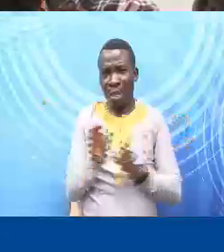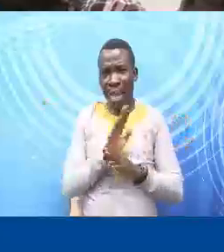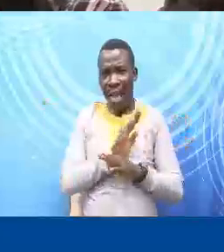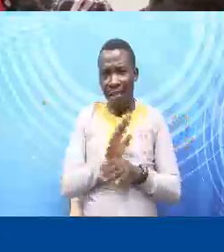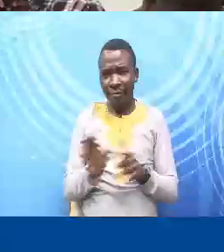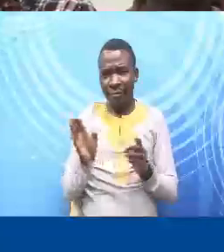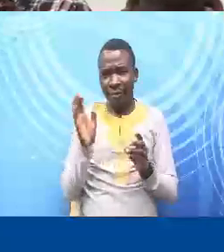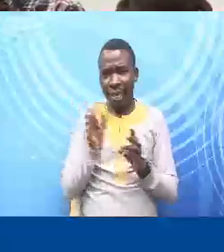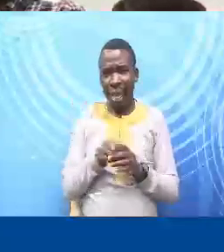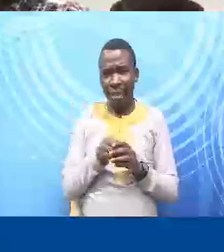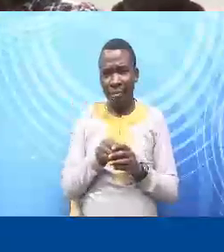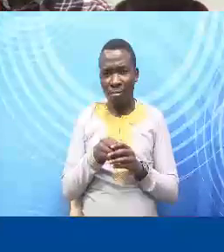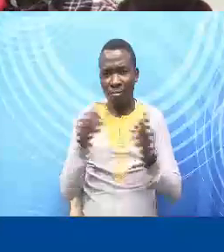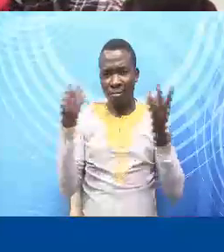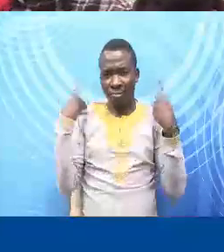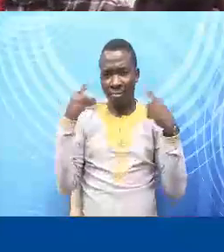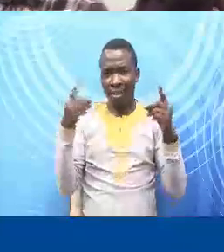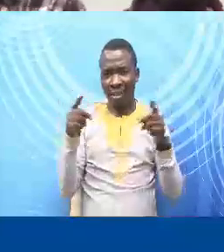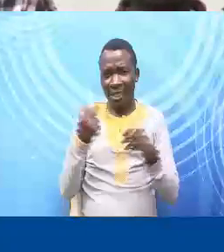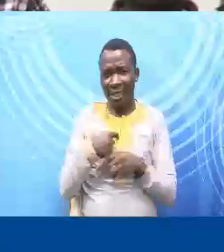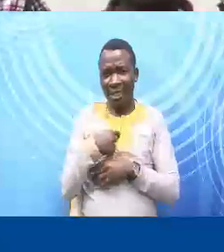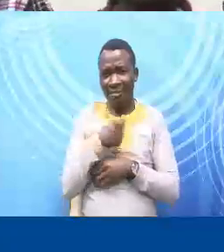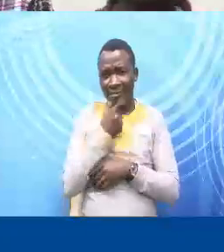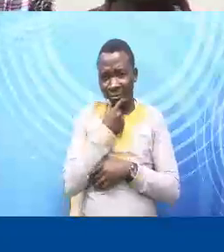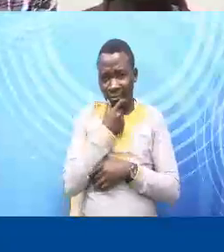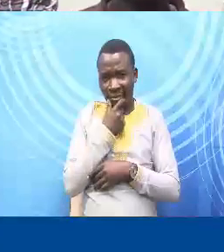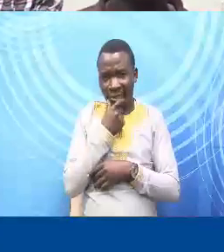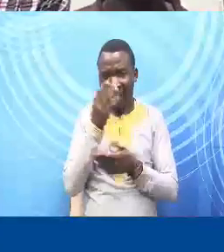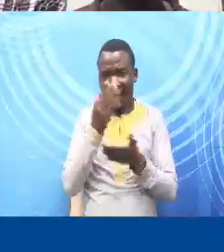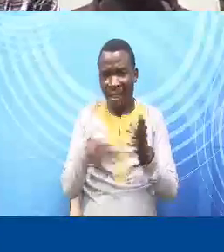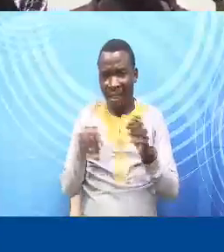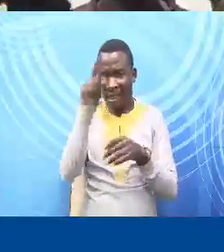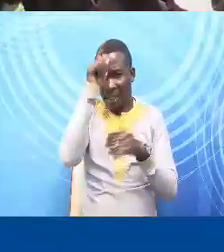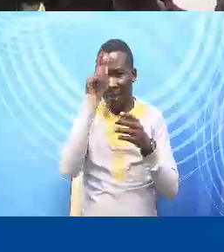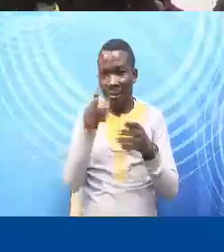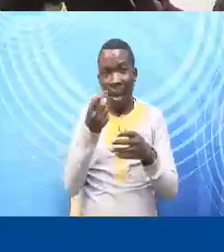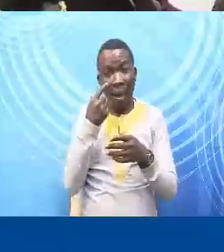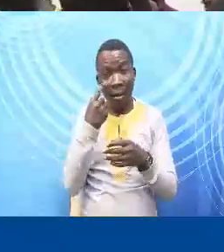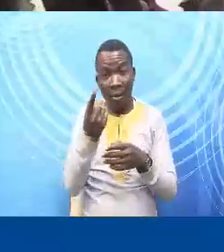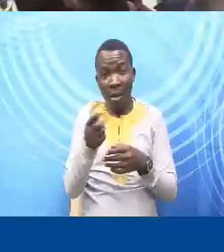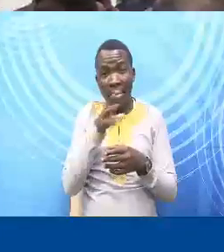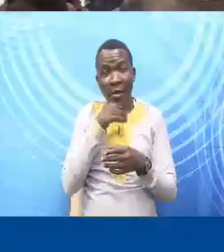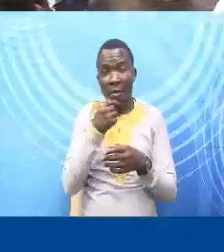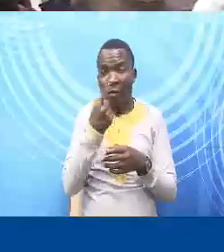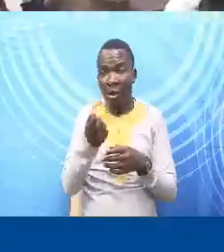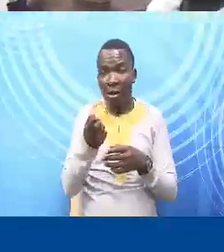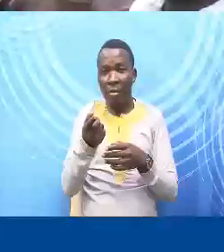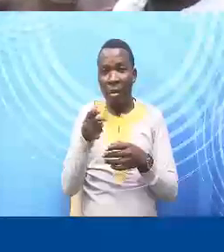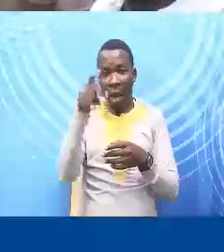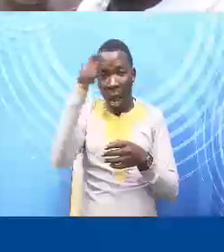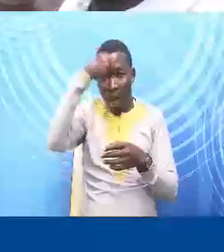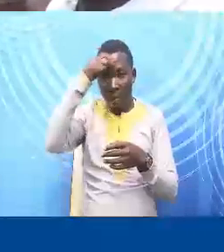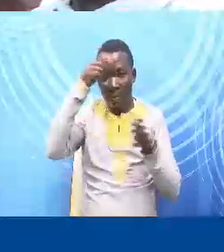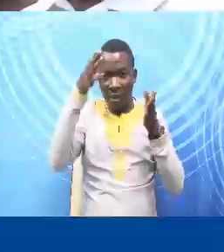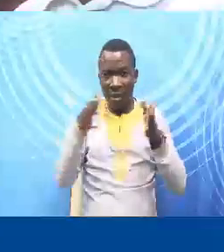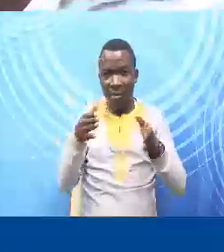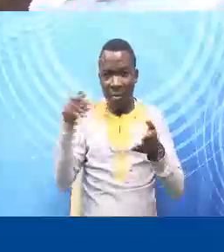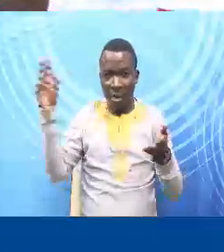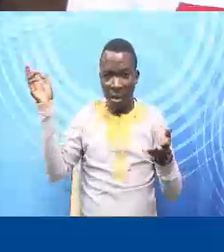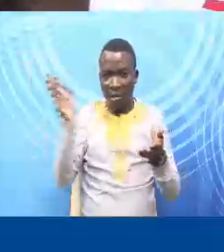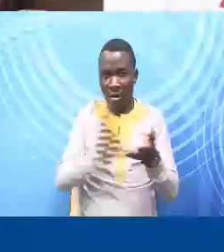n'abatura bansi kabisa njye numiwe kabisa aba ni bamwe mu baturage bashungereye umusore uvuga ko ngo ari umumajisiye ushimangira ko ngo